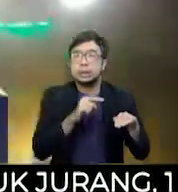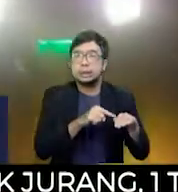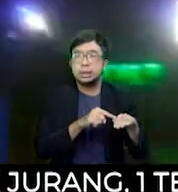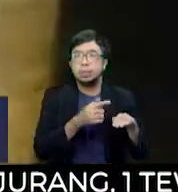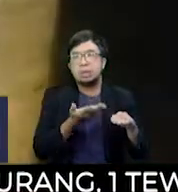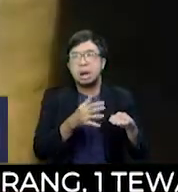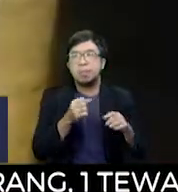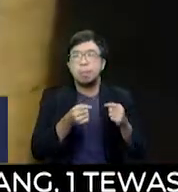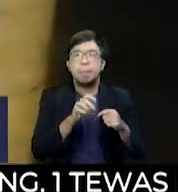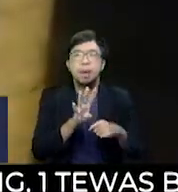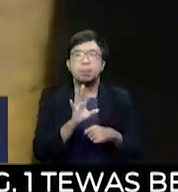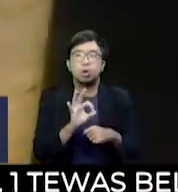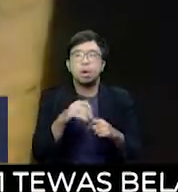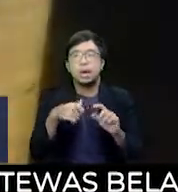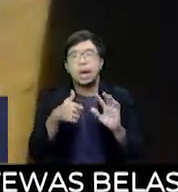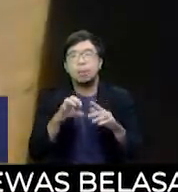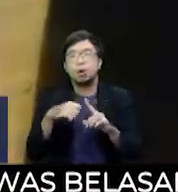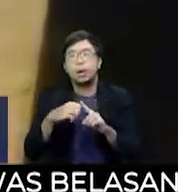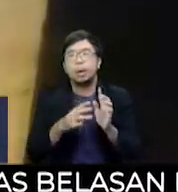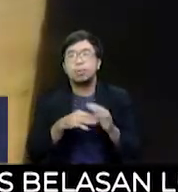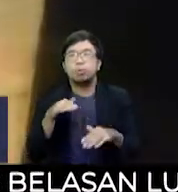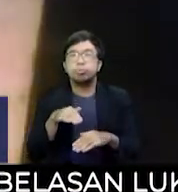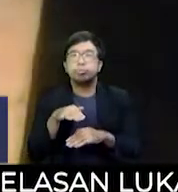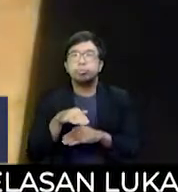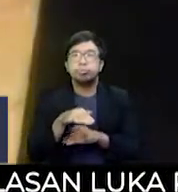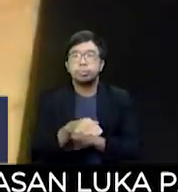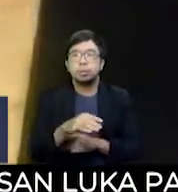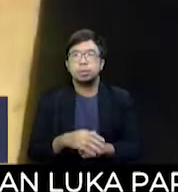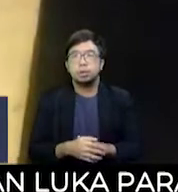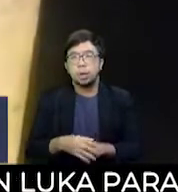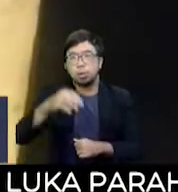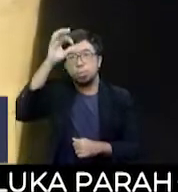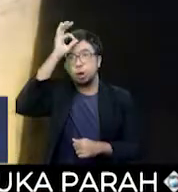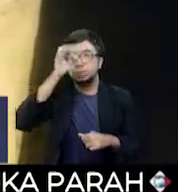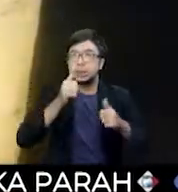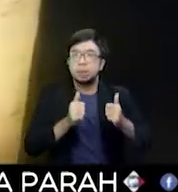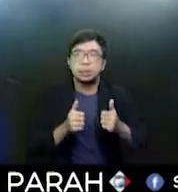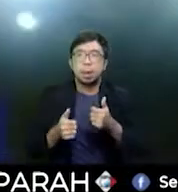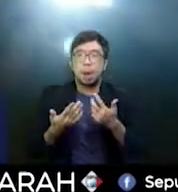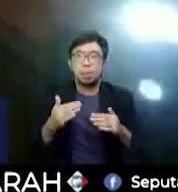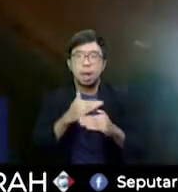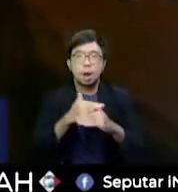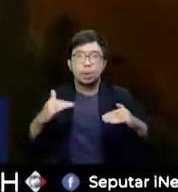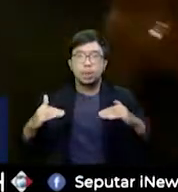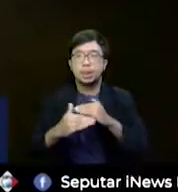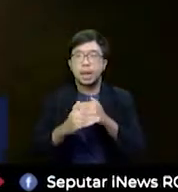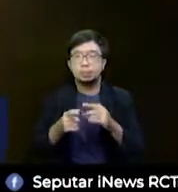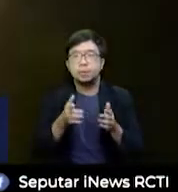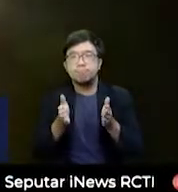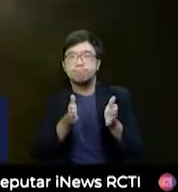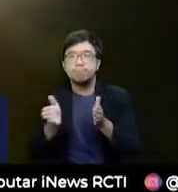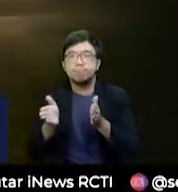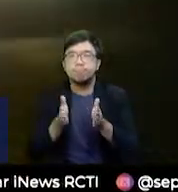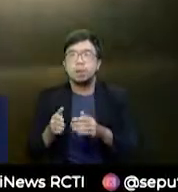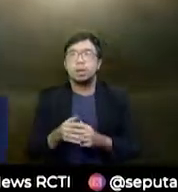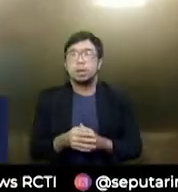per jam. Mengantisipasi kemacetan, Polres Karawang memberlakukan rekayasa arus lalu lintas. Di antaranya mengalihkan kendaraan yang hendak